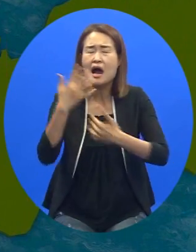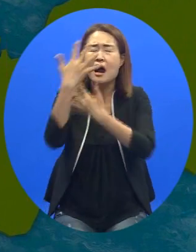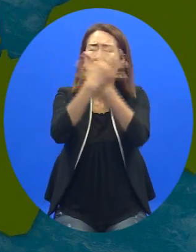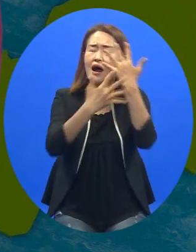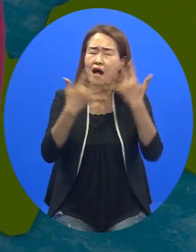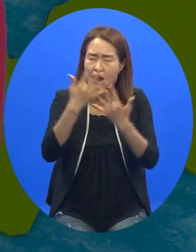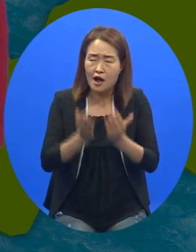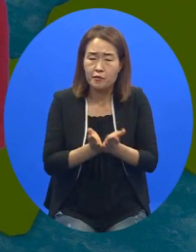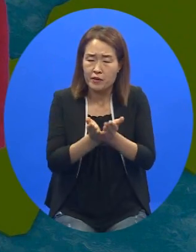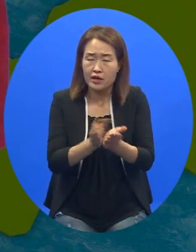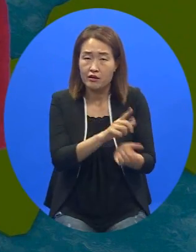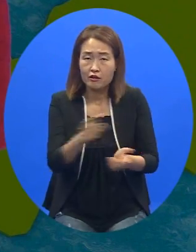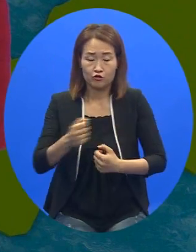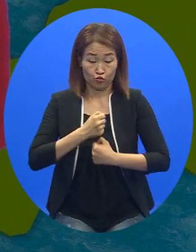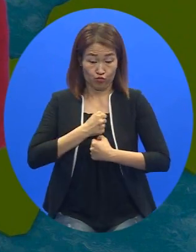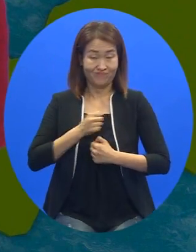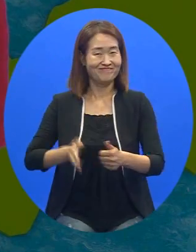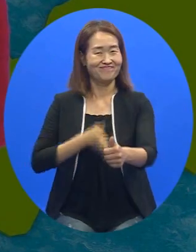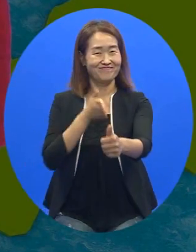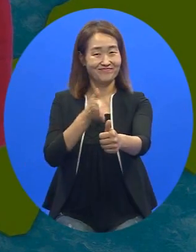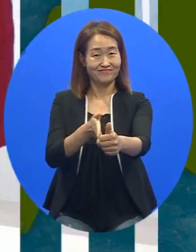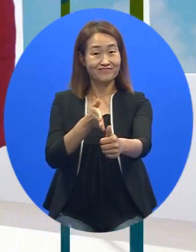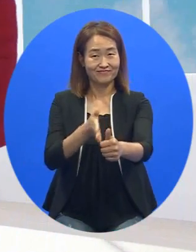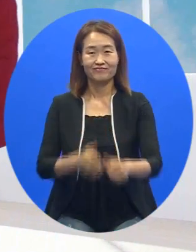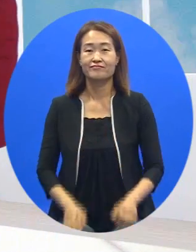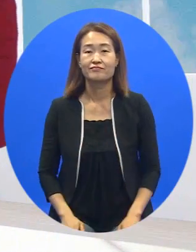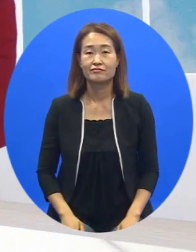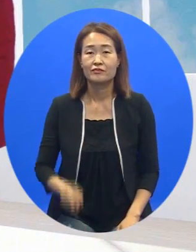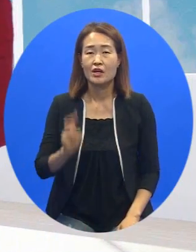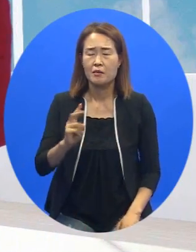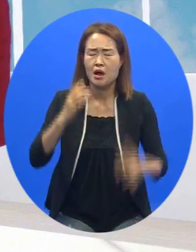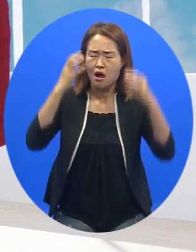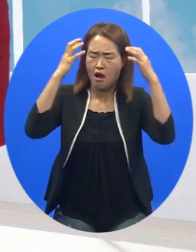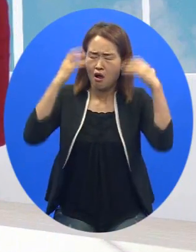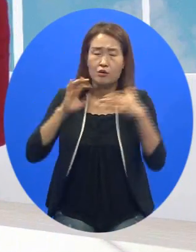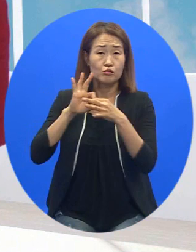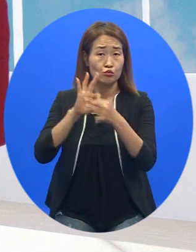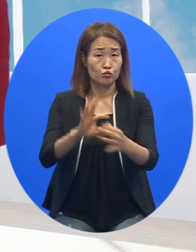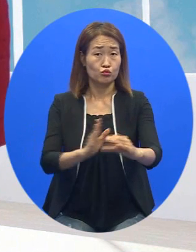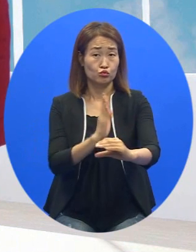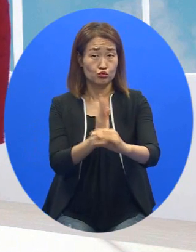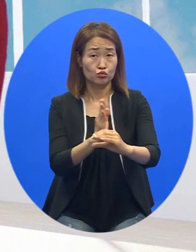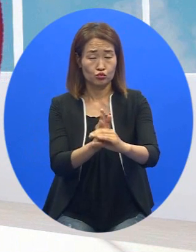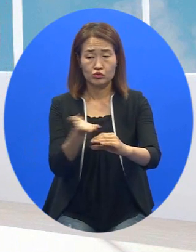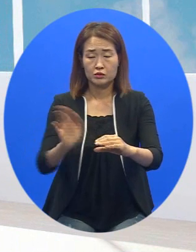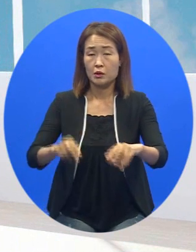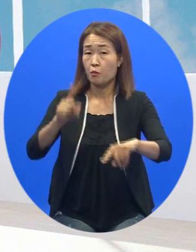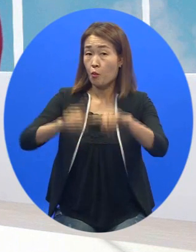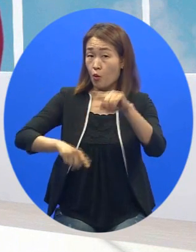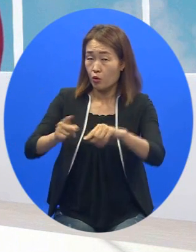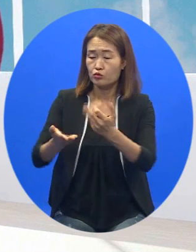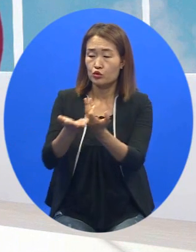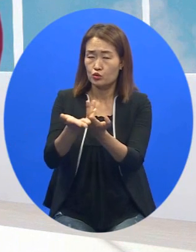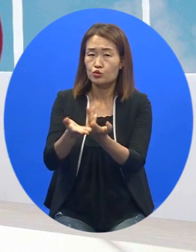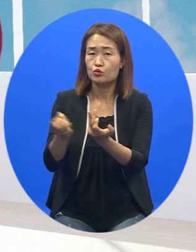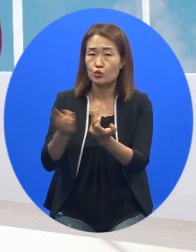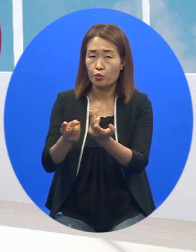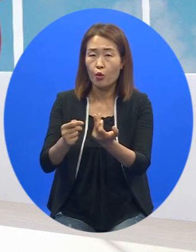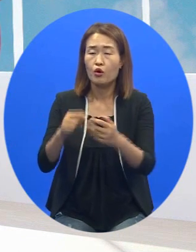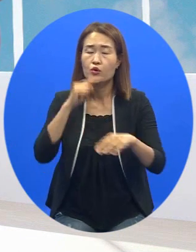항해나 조업하는 선박은 유의해 주셔야겠습니다. 당분간 더위는 지속되겠는데요. 목요일에는 제주도에,